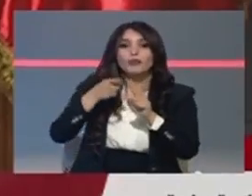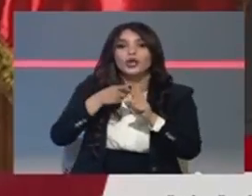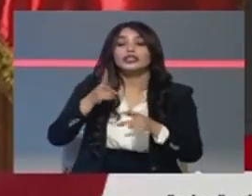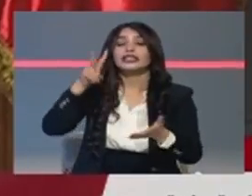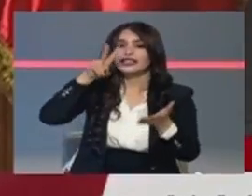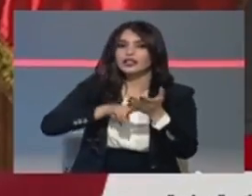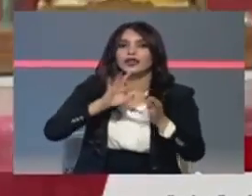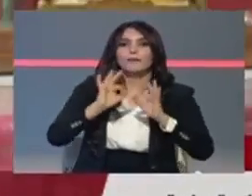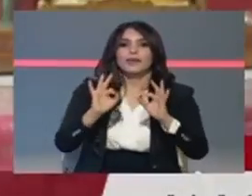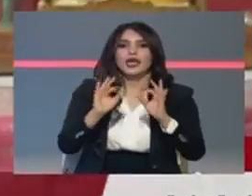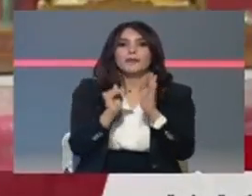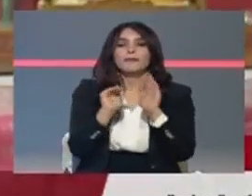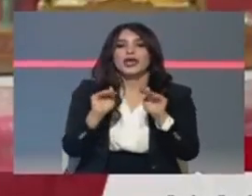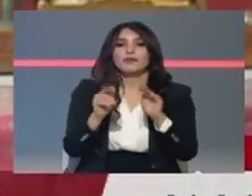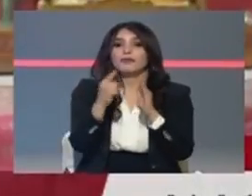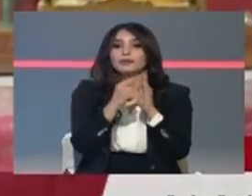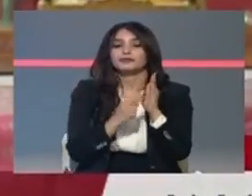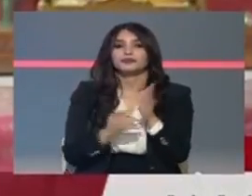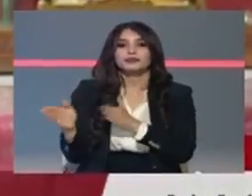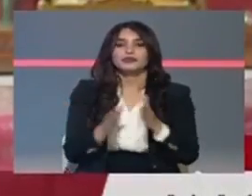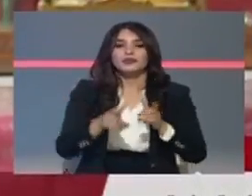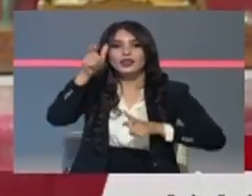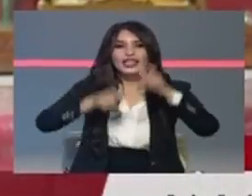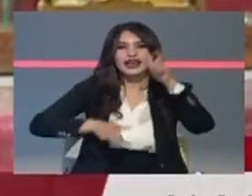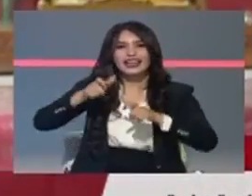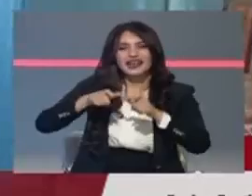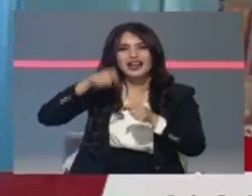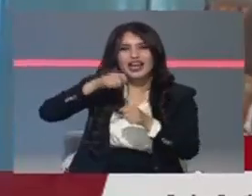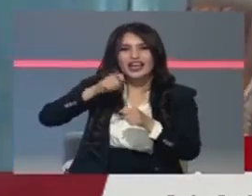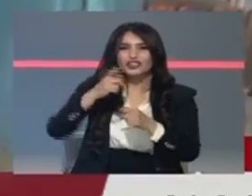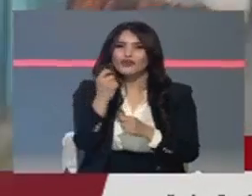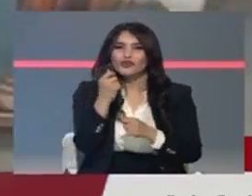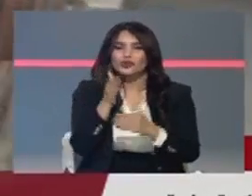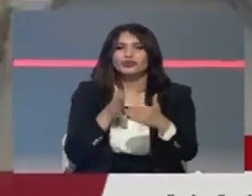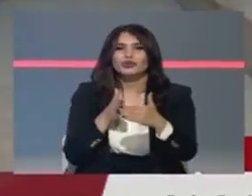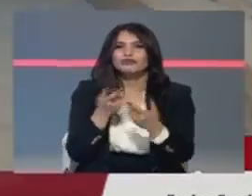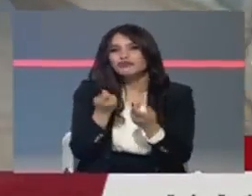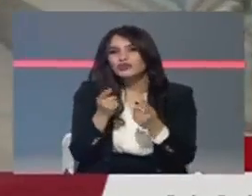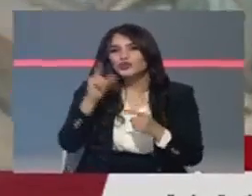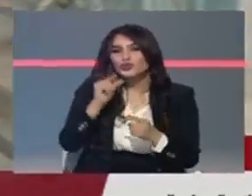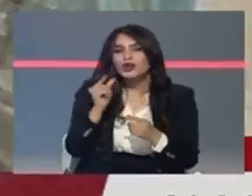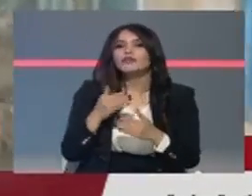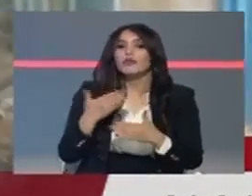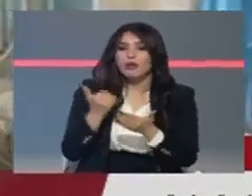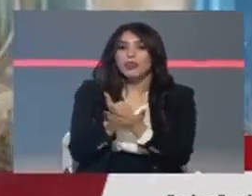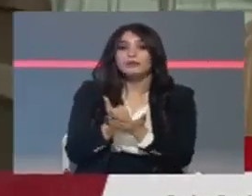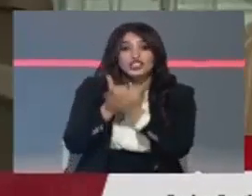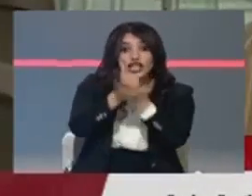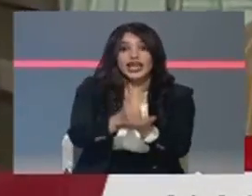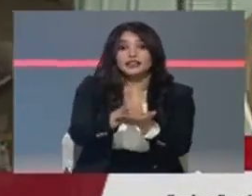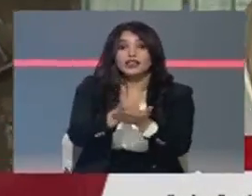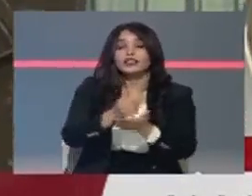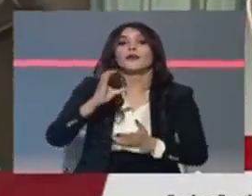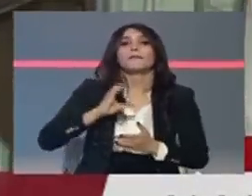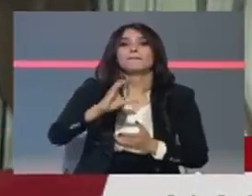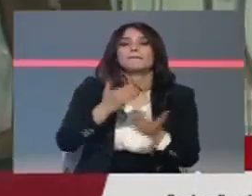عليهم نفس الشروط. في الحرفيين محدودي الدخل سيتم منحهم منحة بقيمة